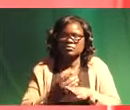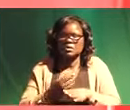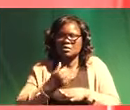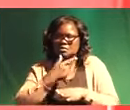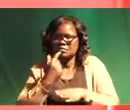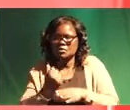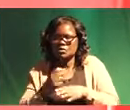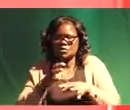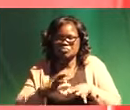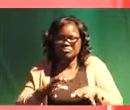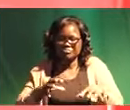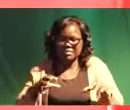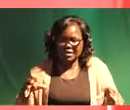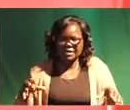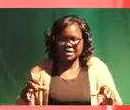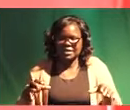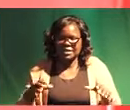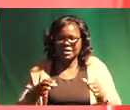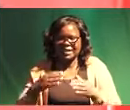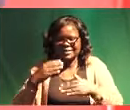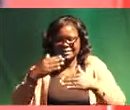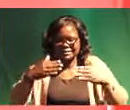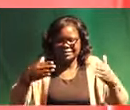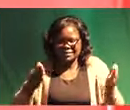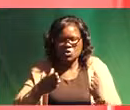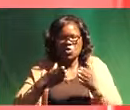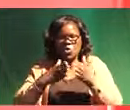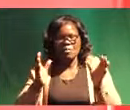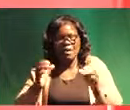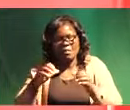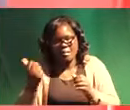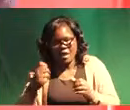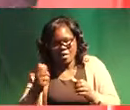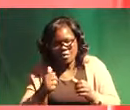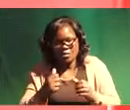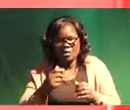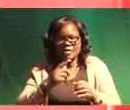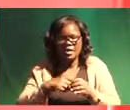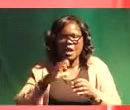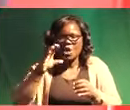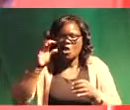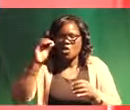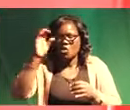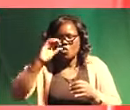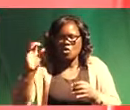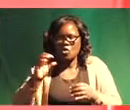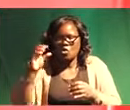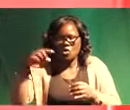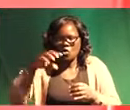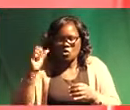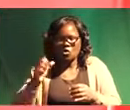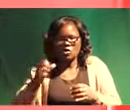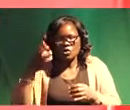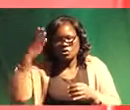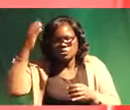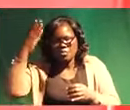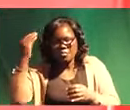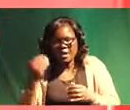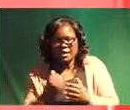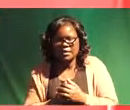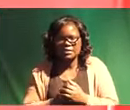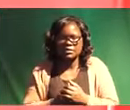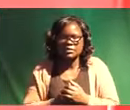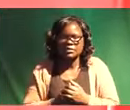Sababu masoko na mipaka haiyafunguka. Kule Kongo, Somalia, mpaka ambayo ndani